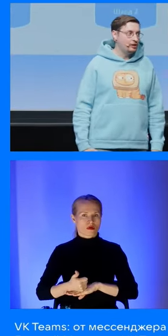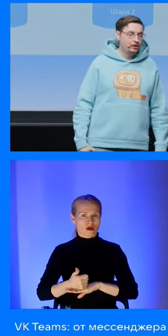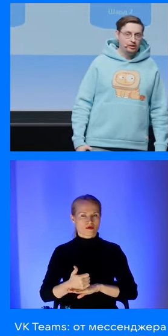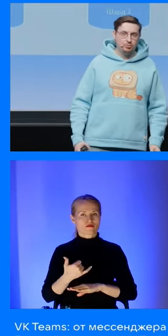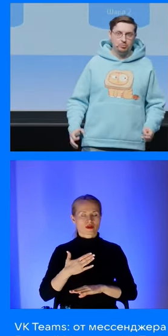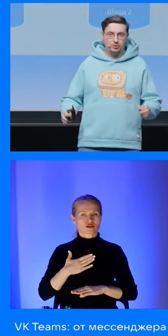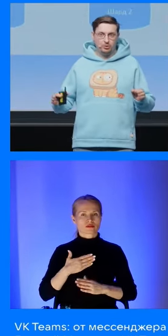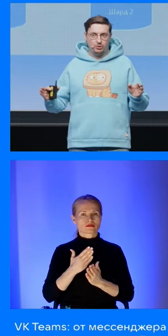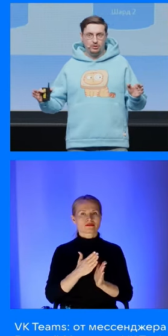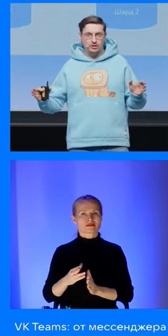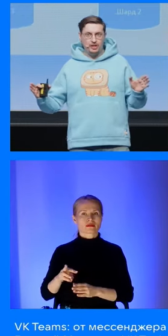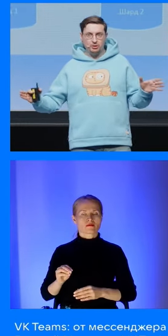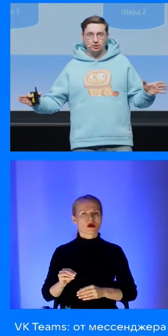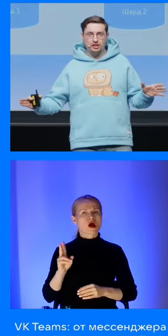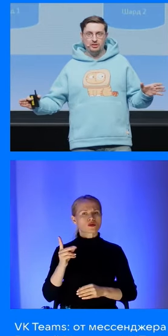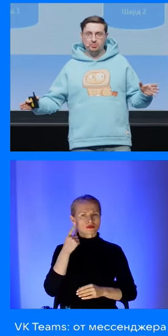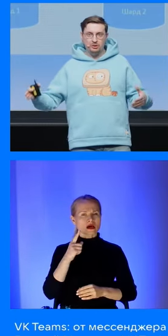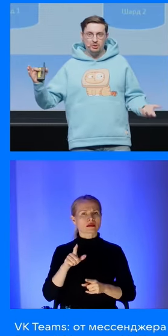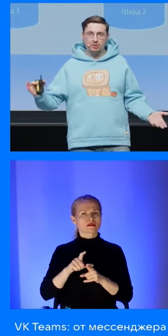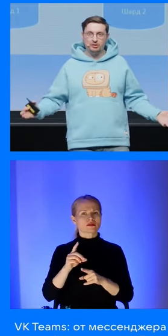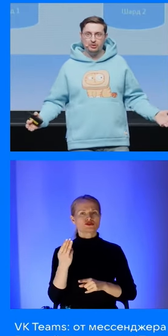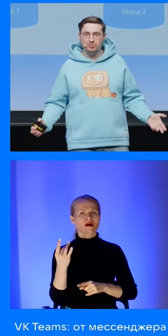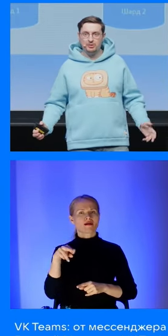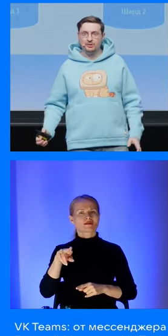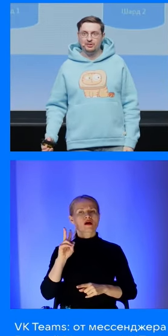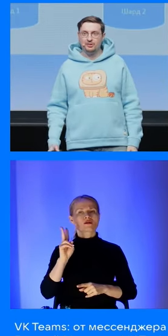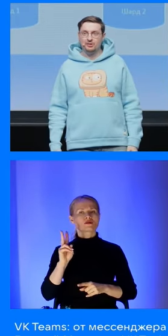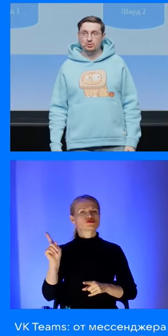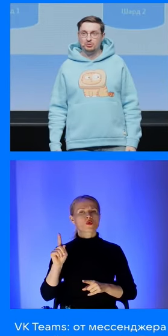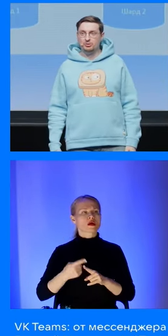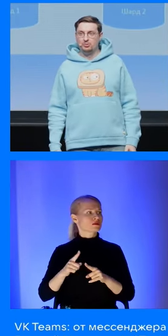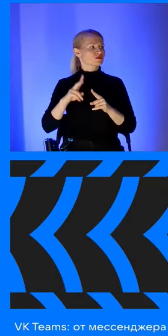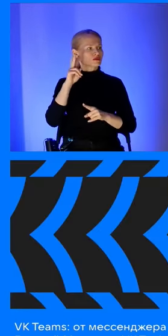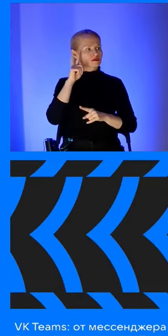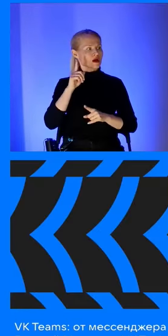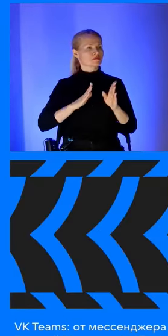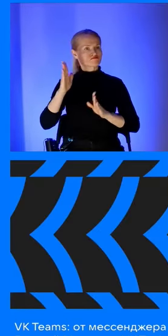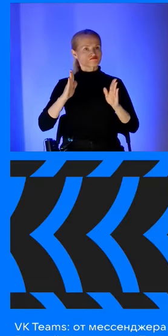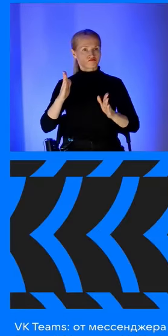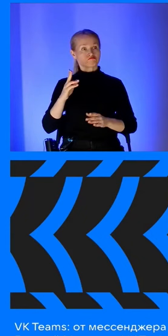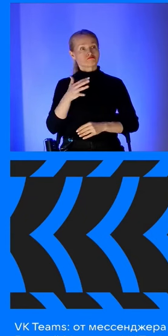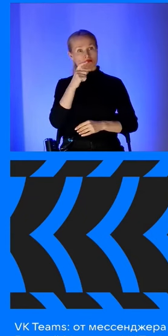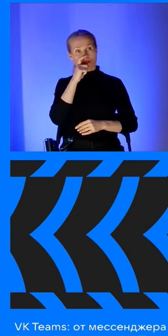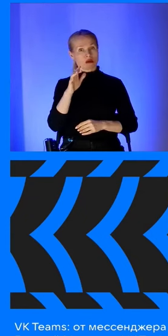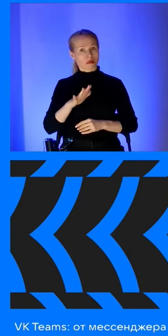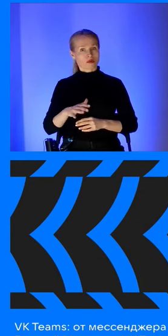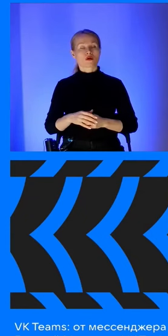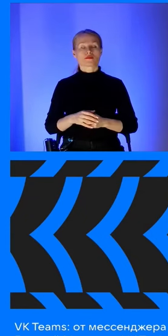ДНК. Кто знает, что такое шардинг, там, поднимите руки, чтобы понимать. О, неплохо, ну, наверное, половина зала